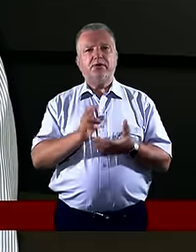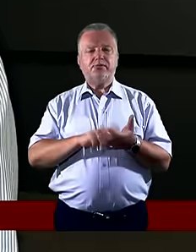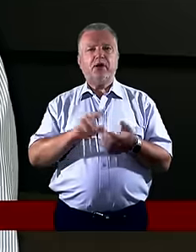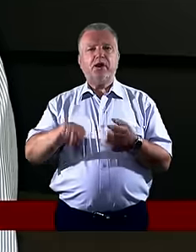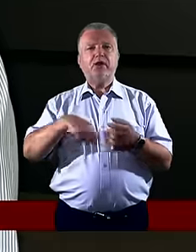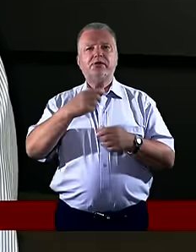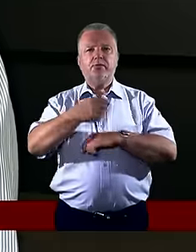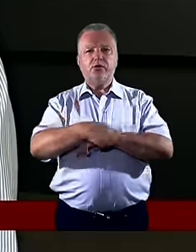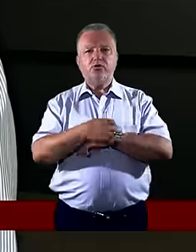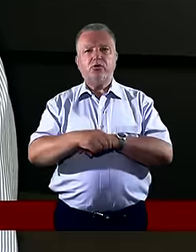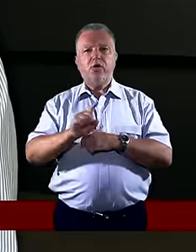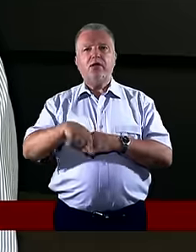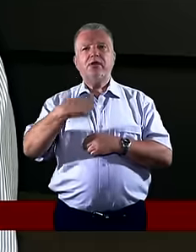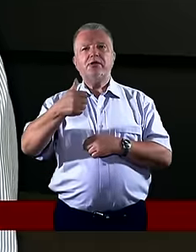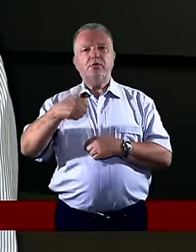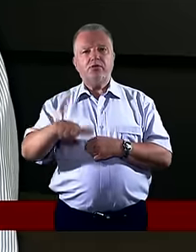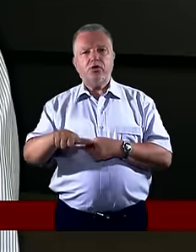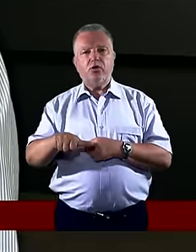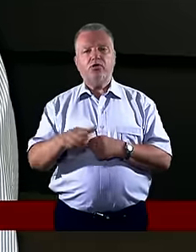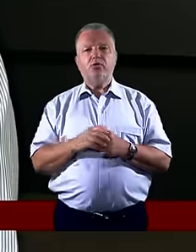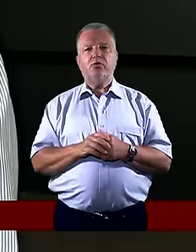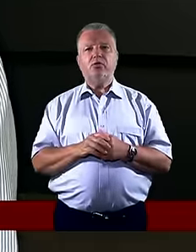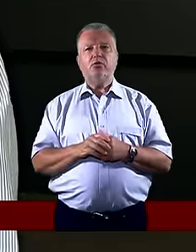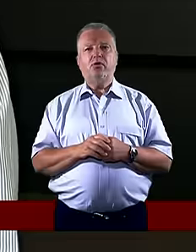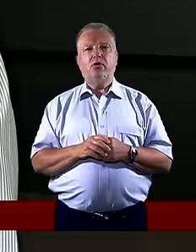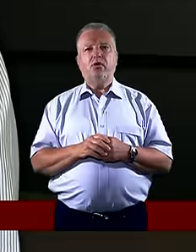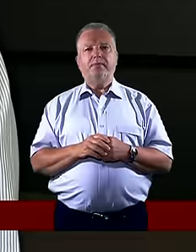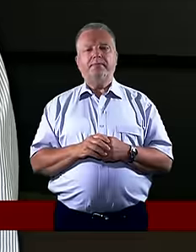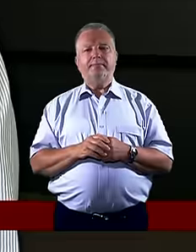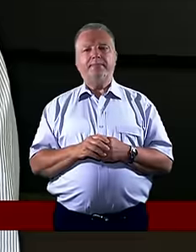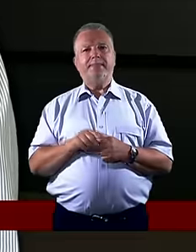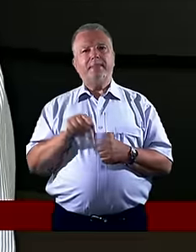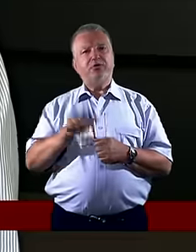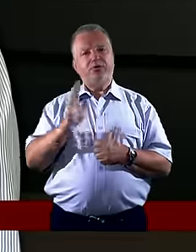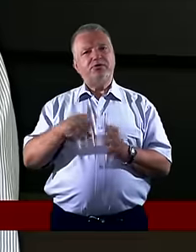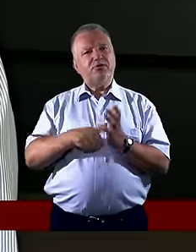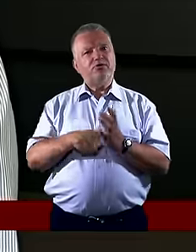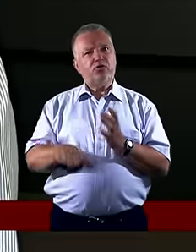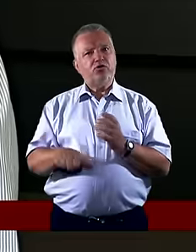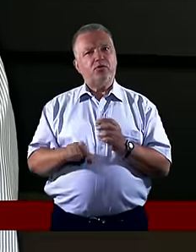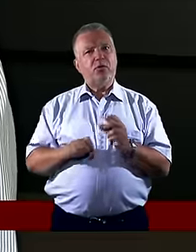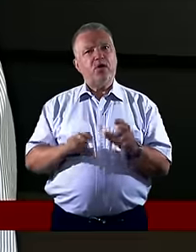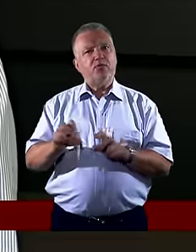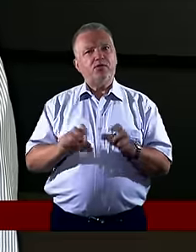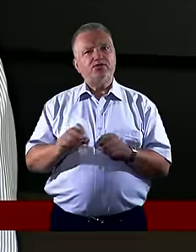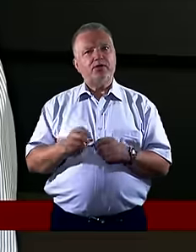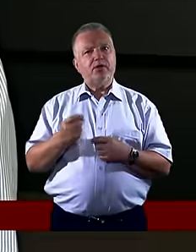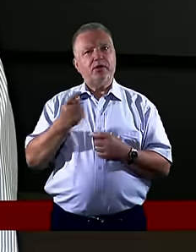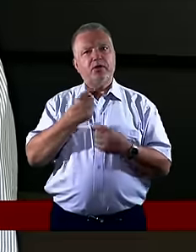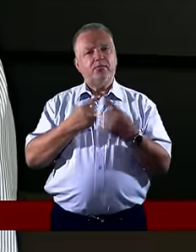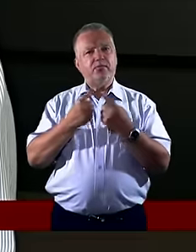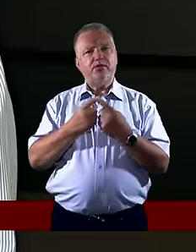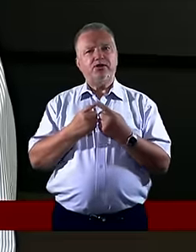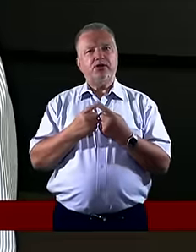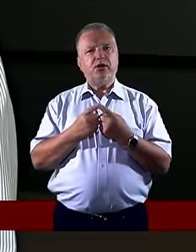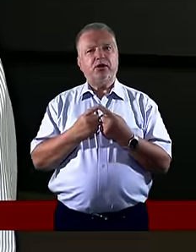chciałbym zaprosić na kolejne rozważanie Słowa Bożego już za tydzień, a okazja będzie, wydaje mi się, wyjątkowa, bo poruszymy